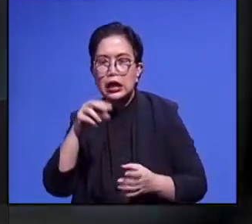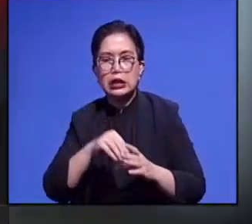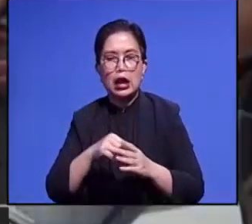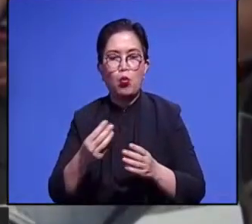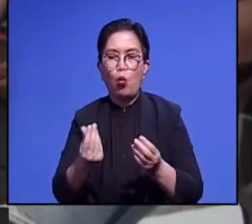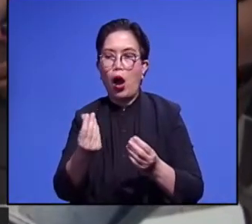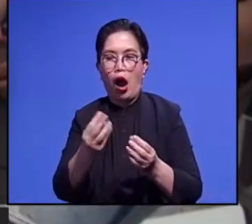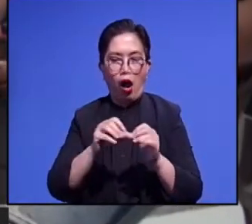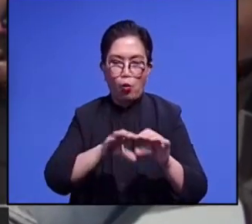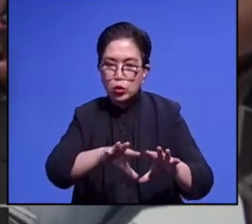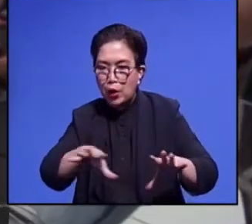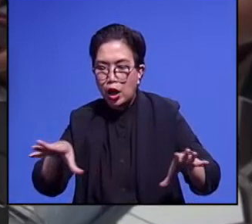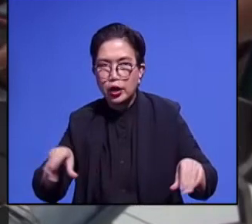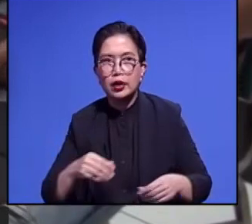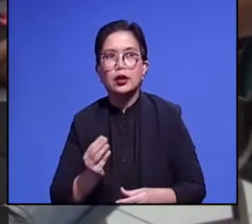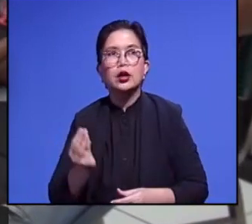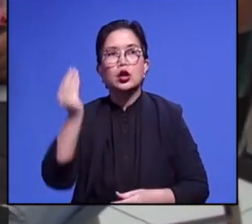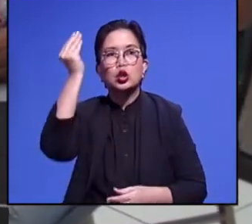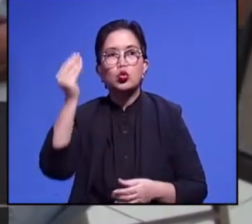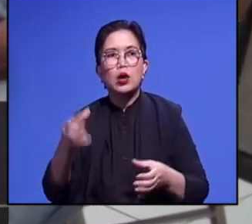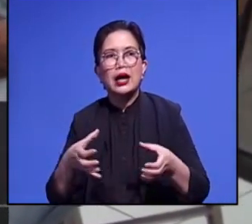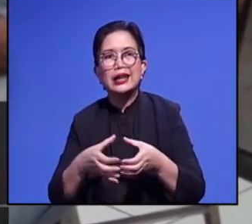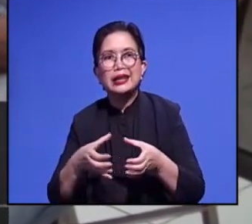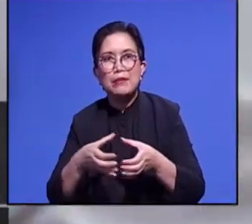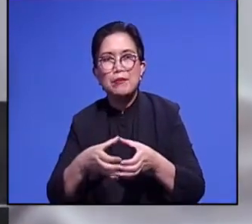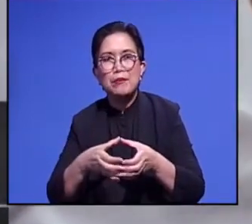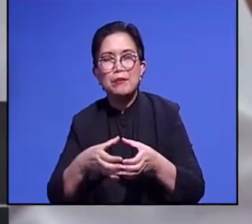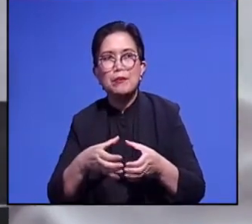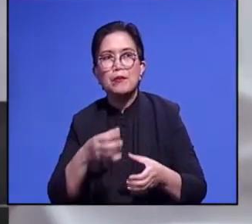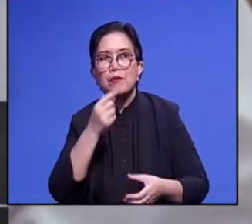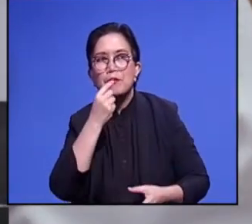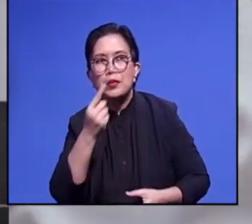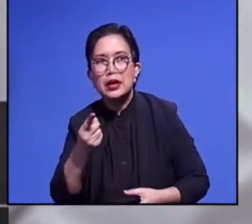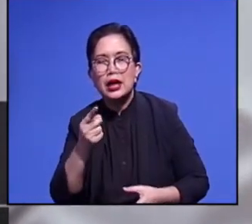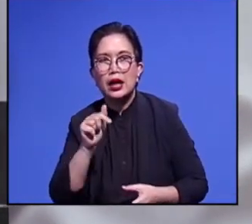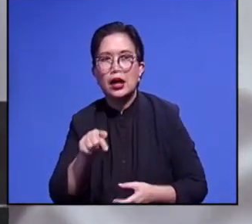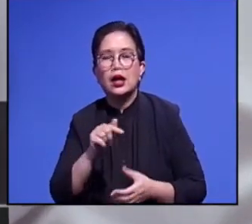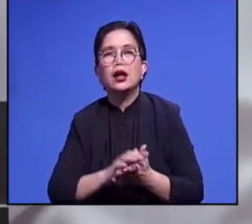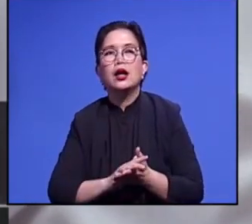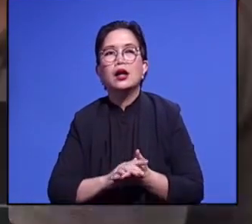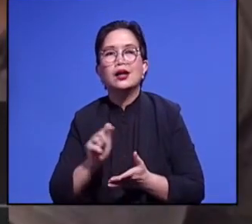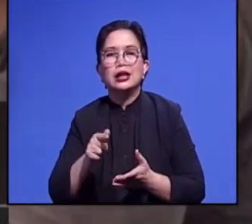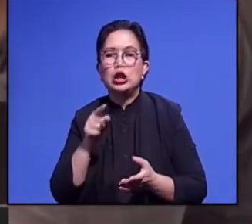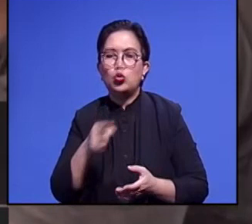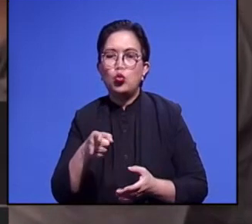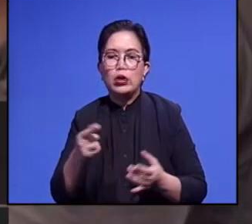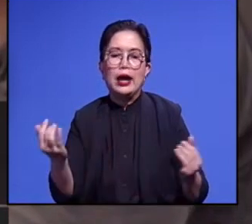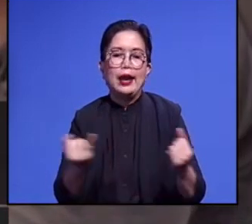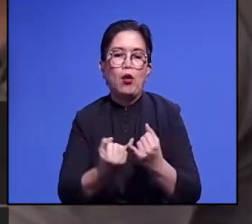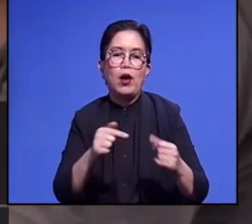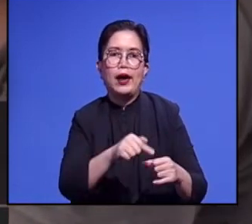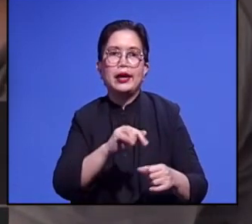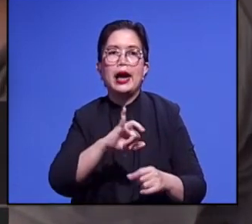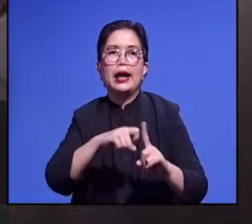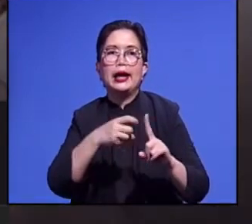anda Hai ketua tim kampanye iklim nabara mengakui mobil itu adalah milik salah satu tim kampanye Ikbar bernama Najib pihaknya